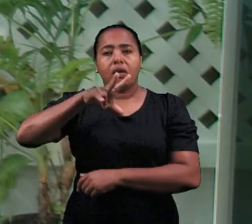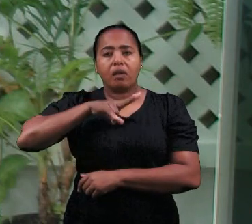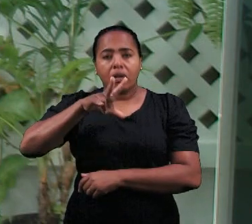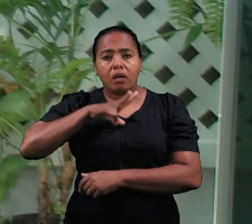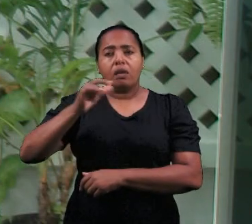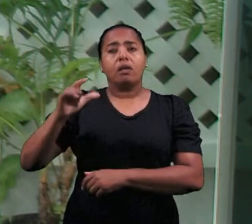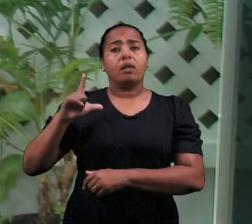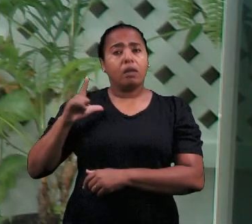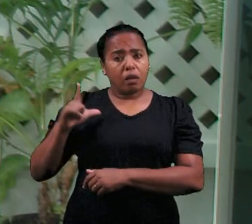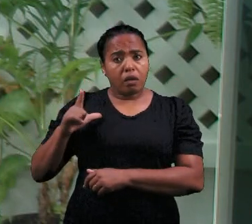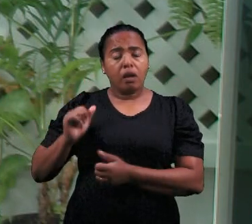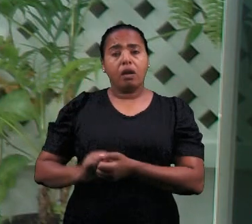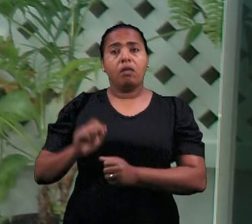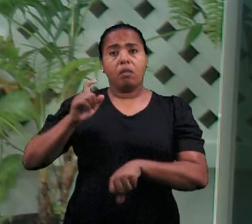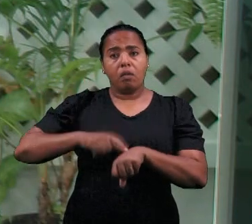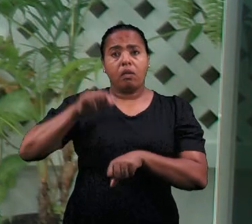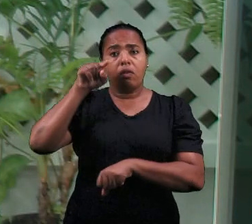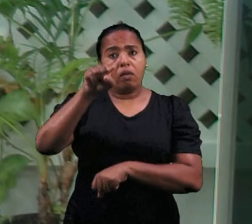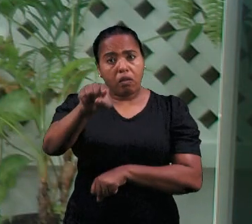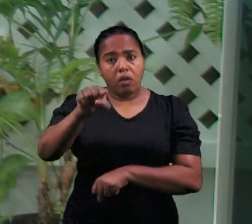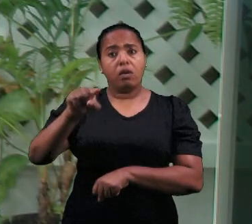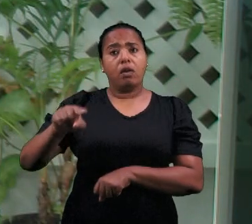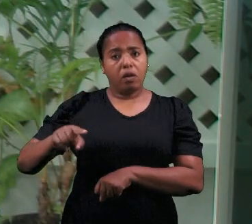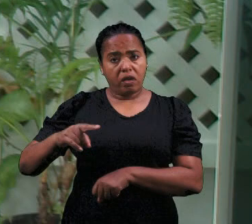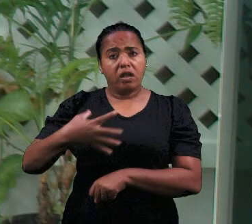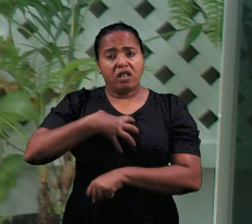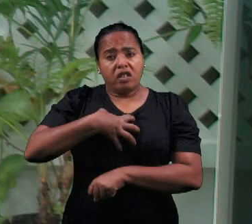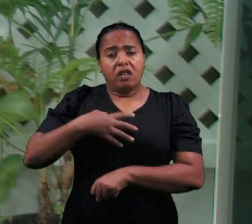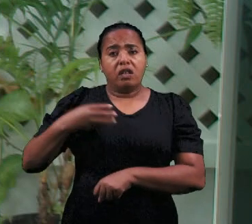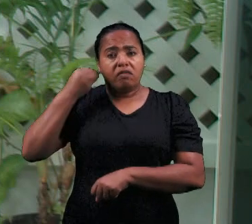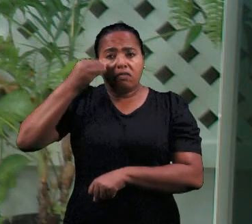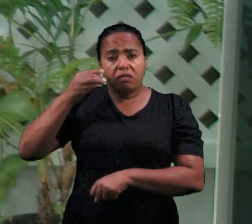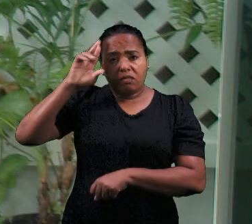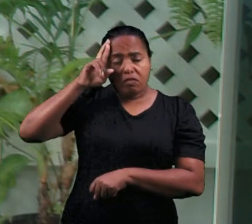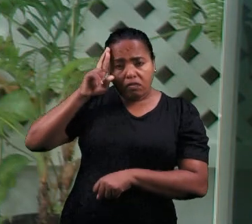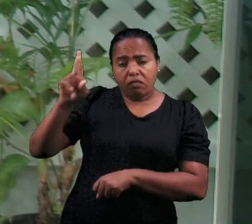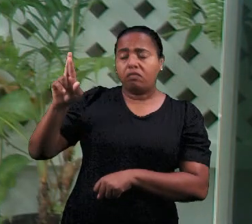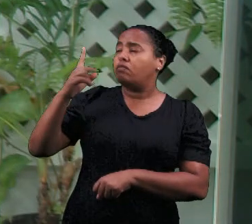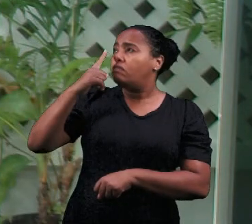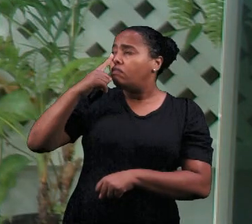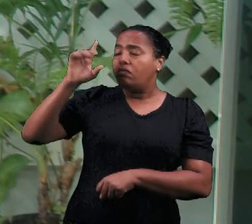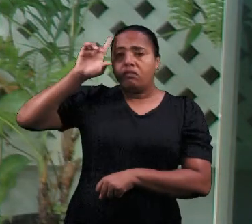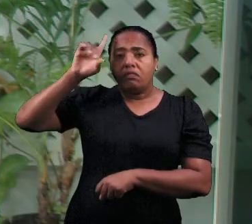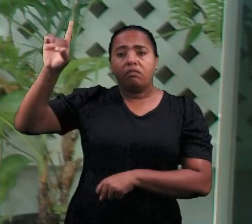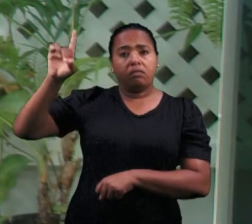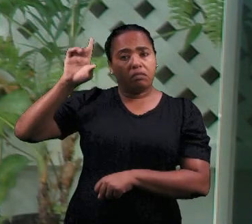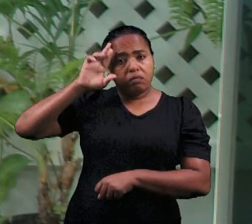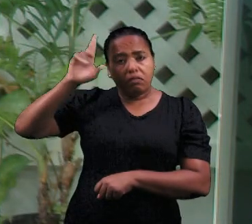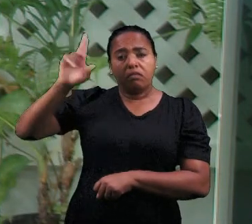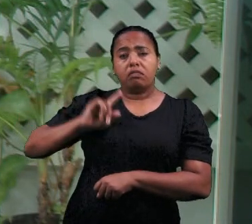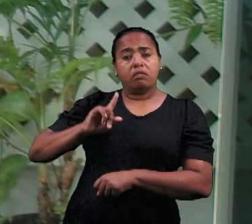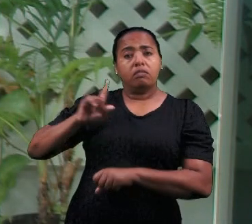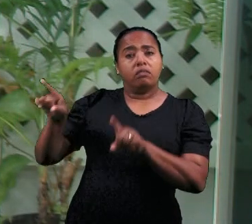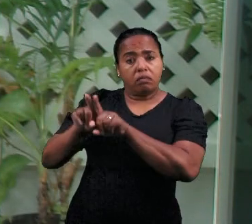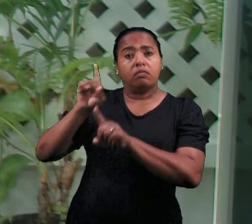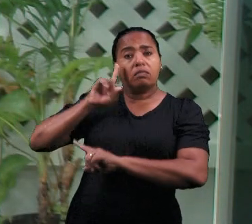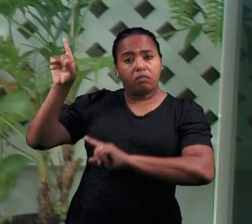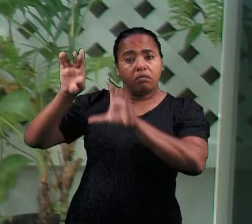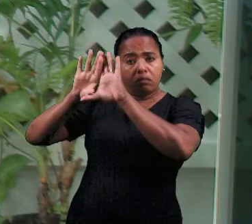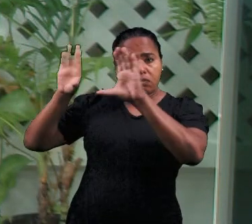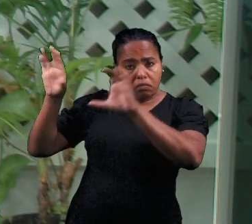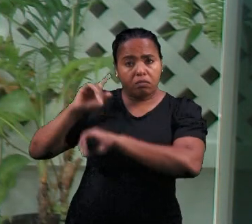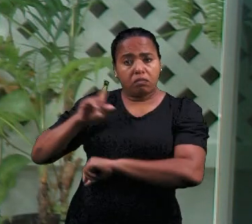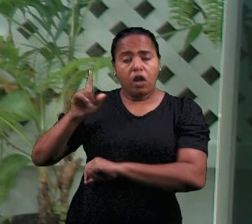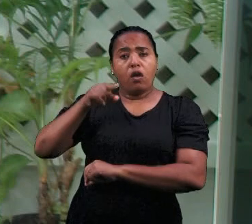le Seigneur. Et cette expérience, nous voulons que chaque personne puisse l'avoir. Parce qu'à mesure que vous avez une expérience avec le